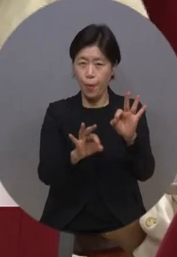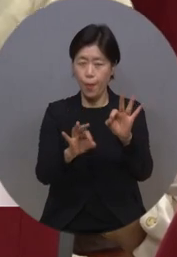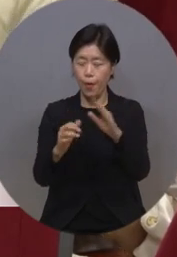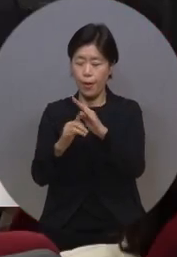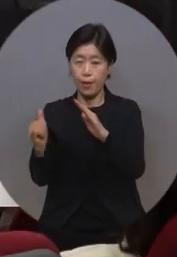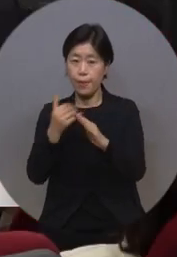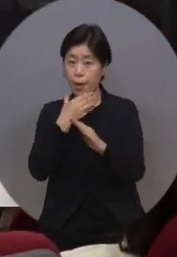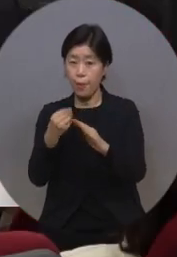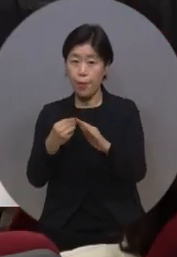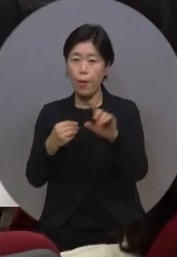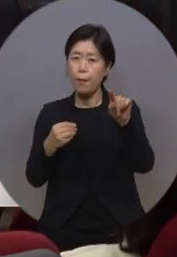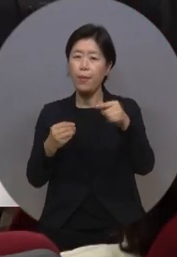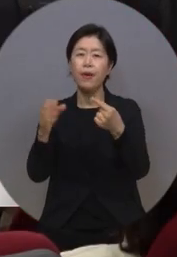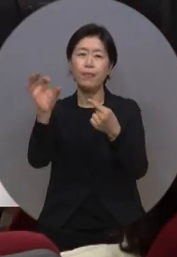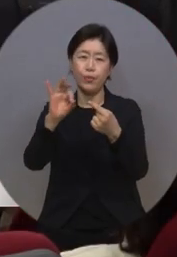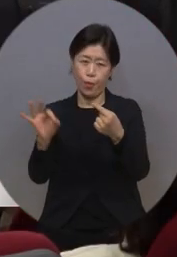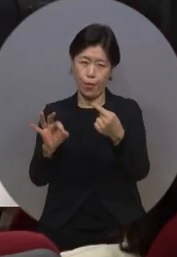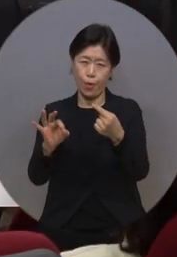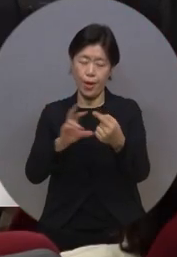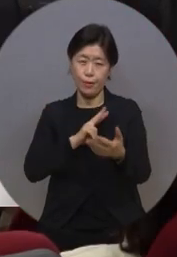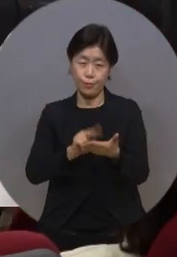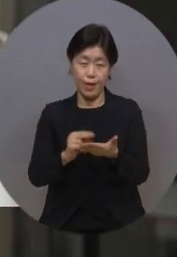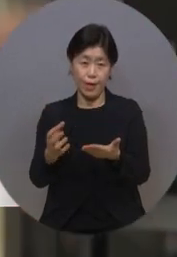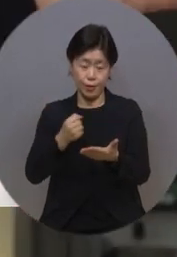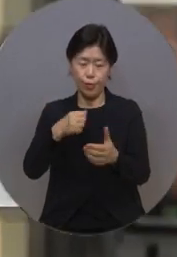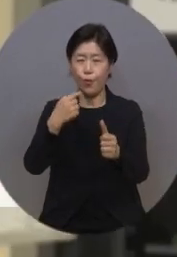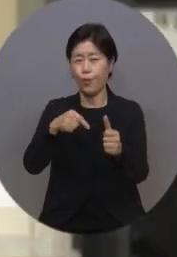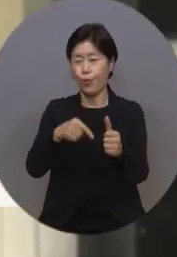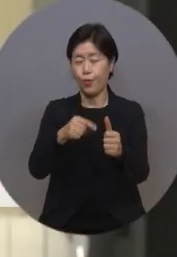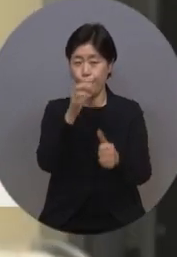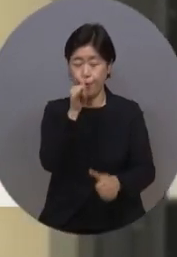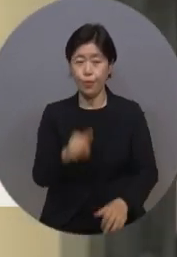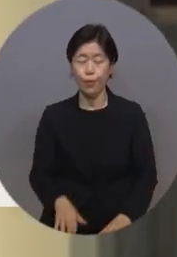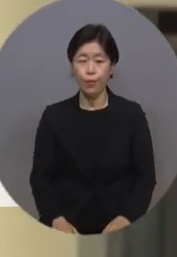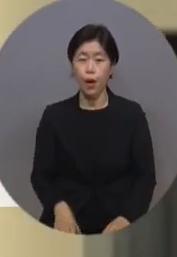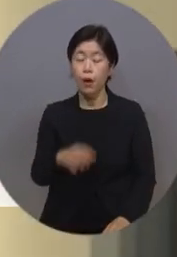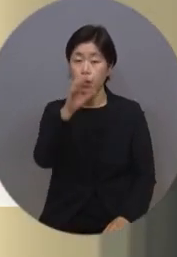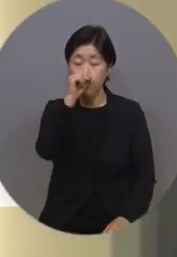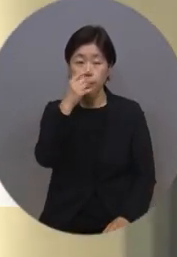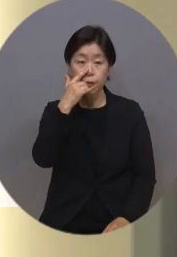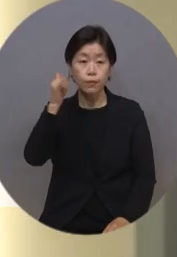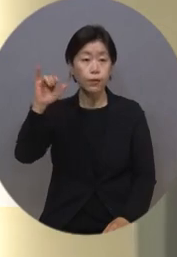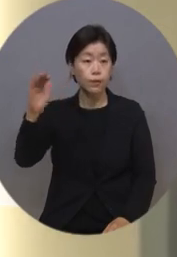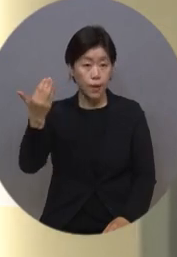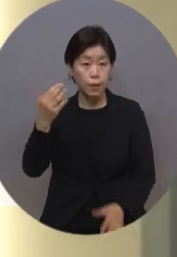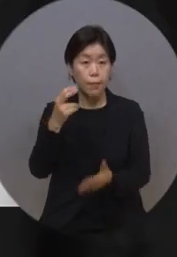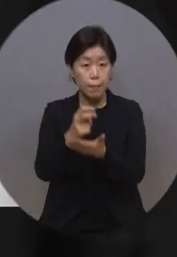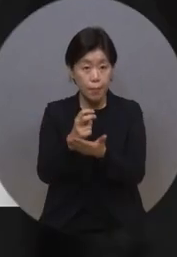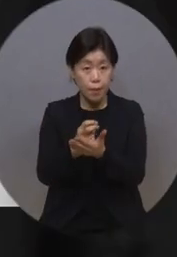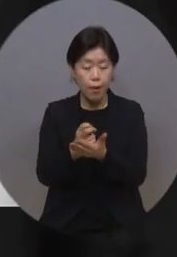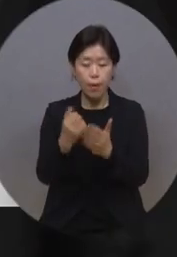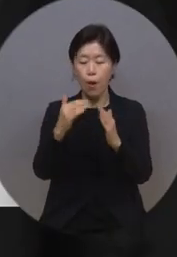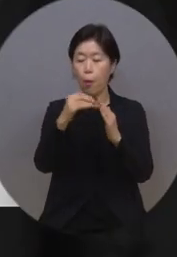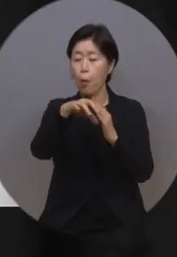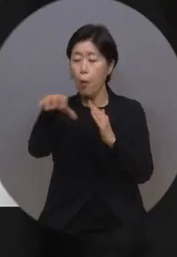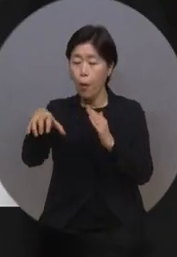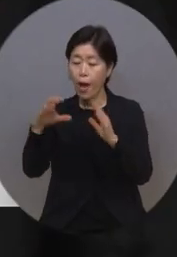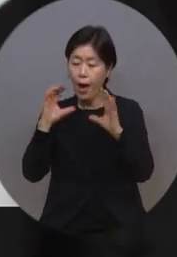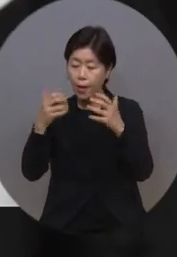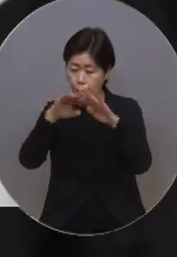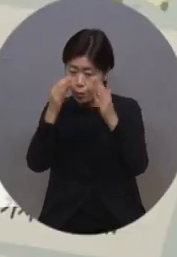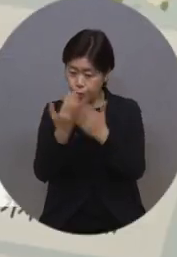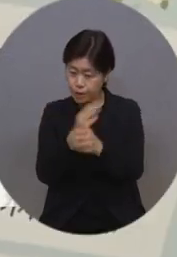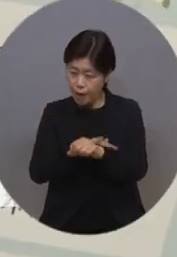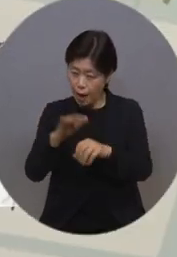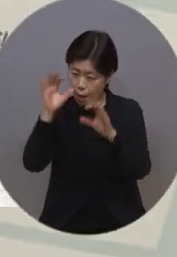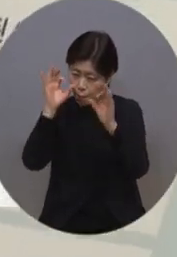이날 교육은 아동학대와 좋은 부모가 되는 법 주변의 아이들도 함께 지키기 총 3개의 주제로